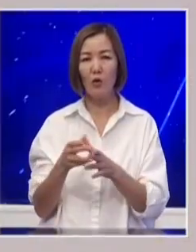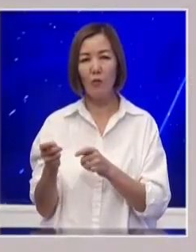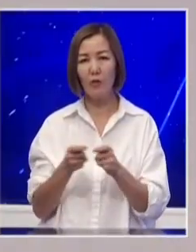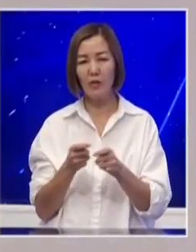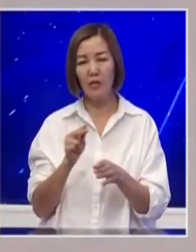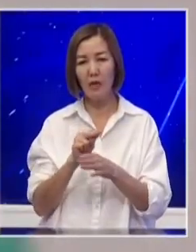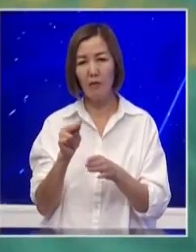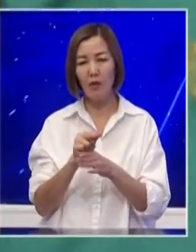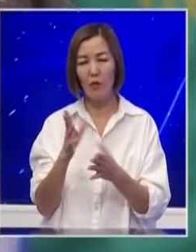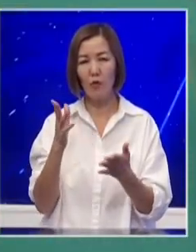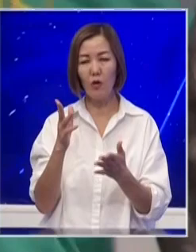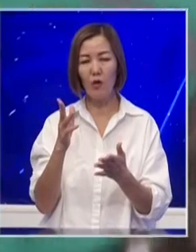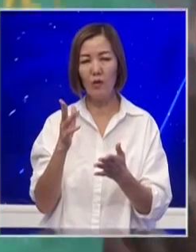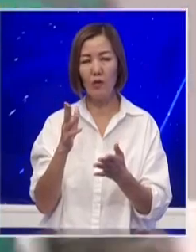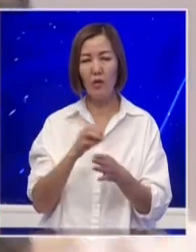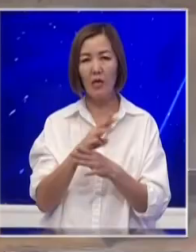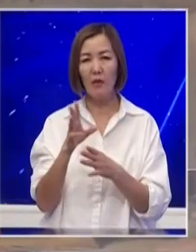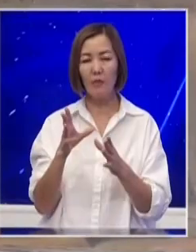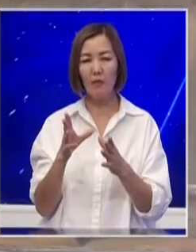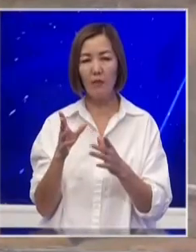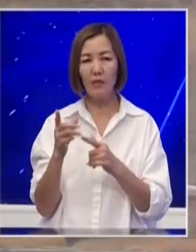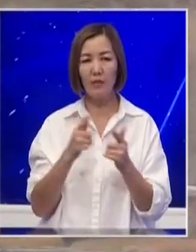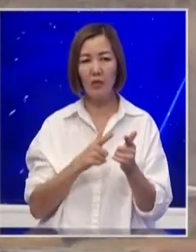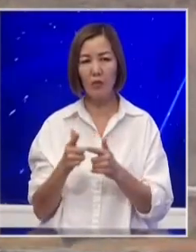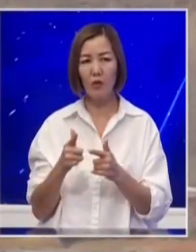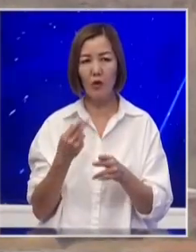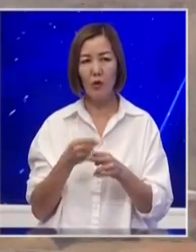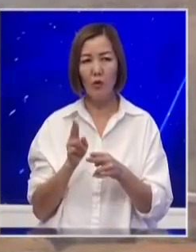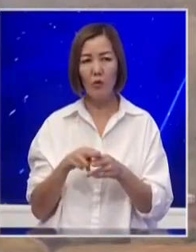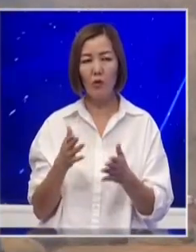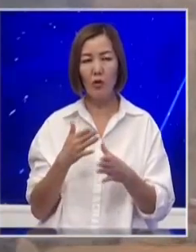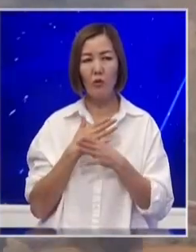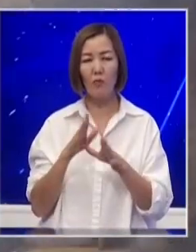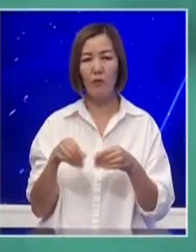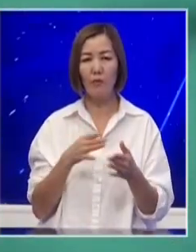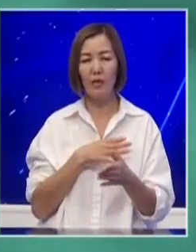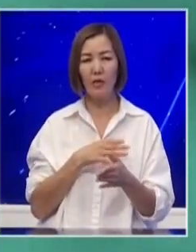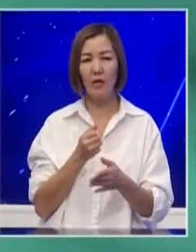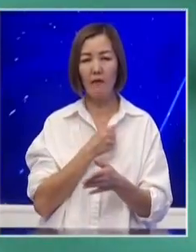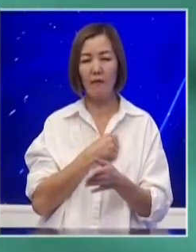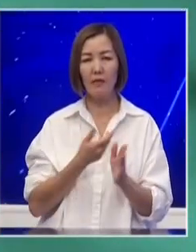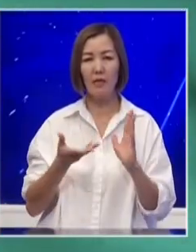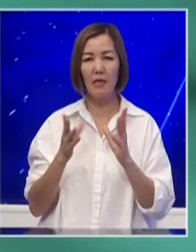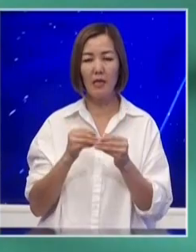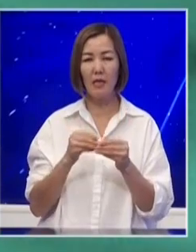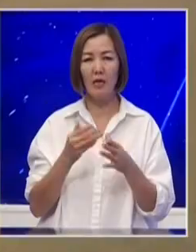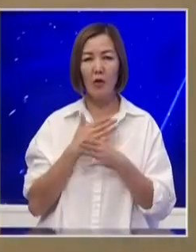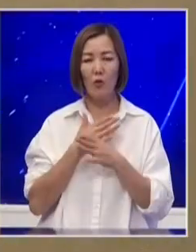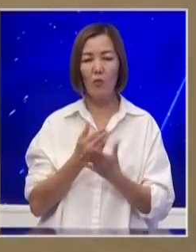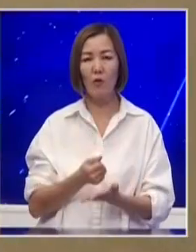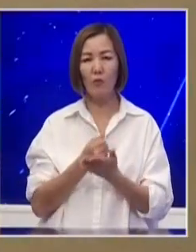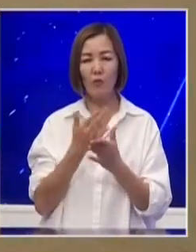тәрбиелеуге, оқытуға және қамтамасыз етуге баға жетпес үлес қосады. Офицерлерге жан-жақты көмек көрсетеді.